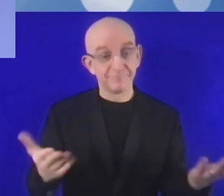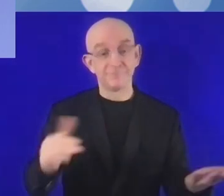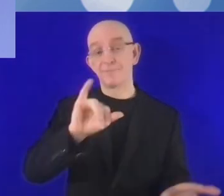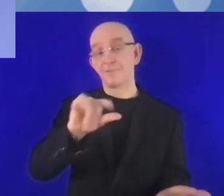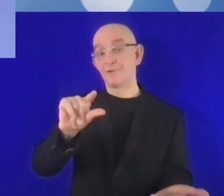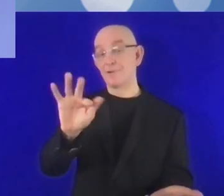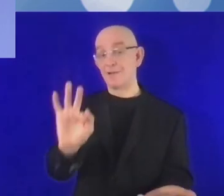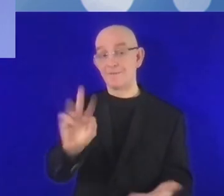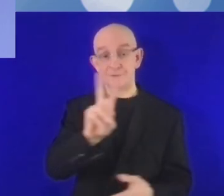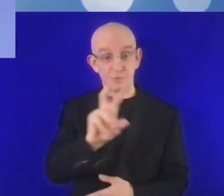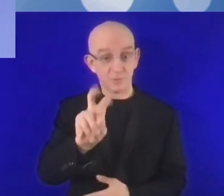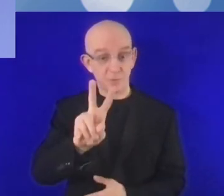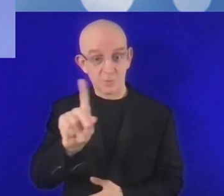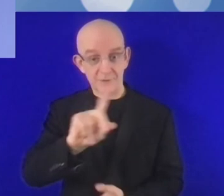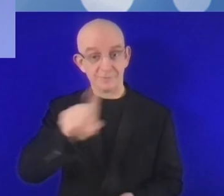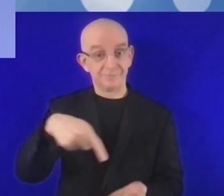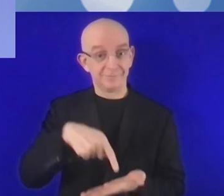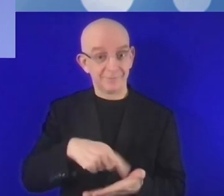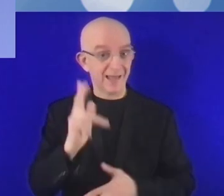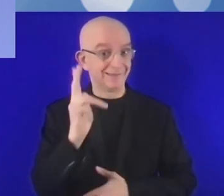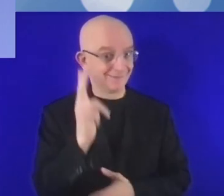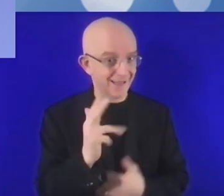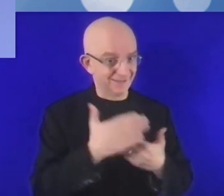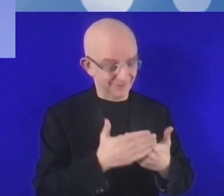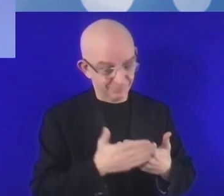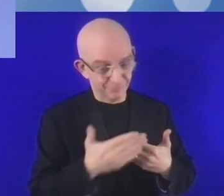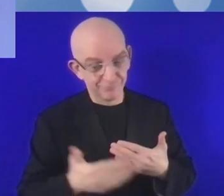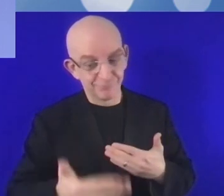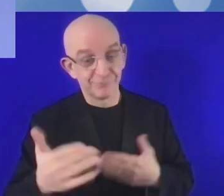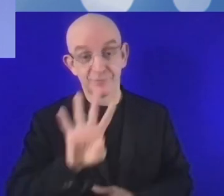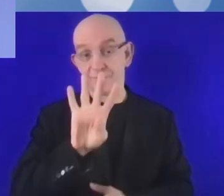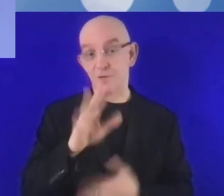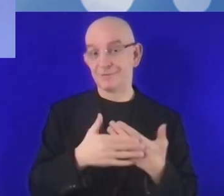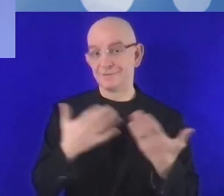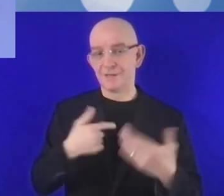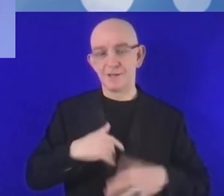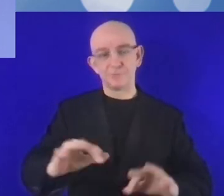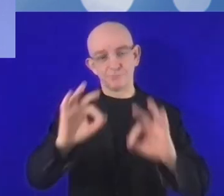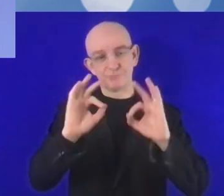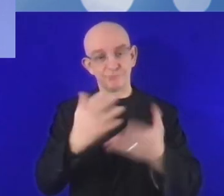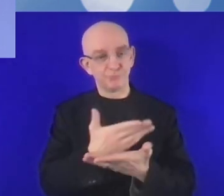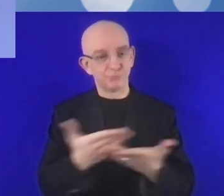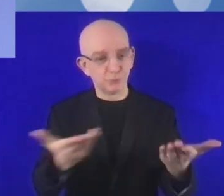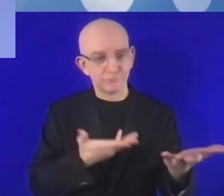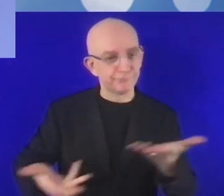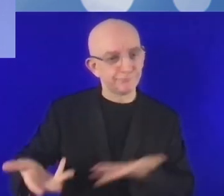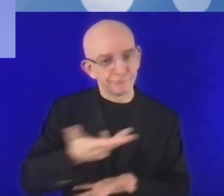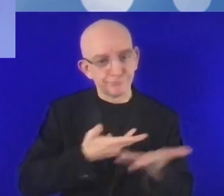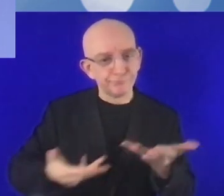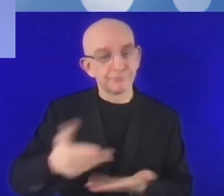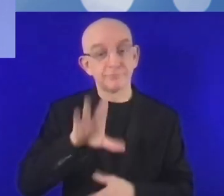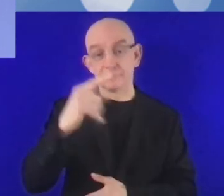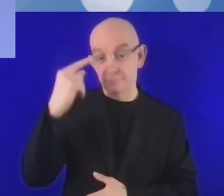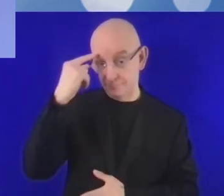вам успешных, плодотворных дискуссий. И давайте будем помнить, что это открытая дискуссия